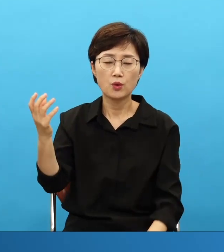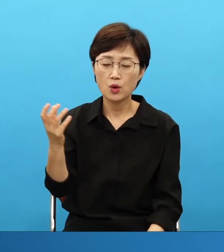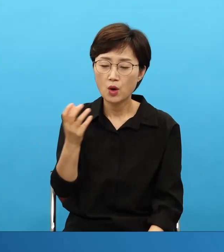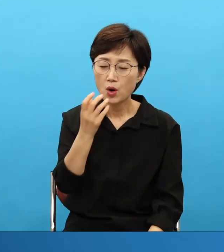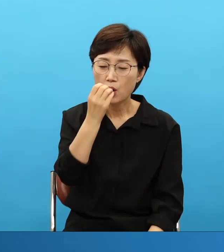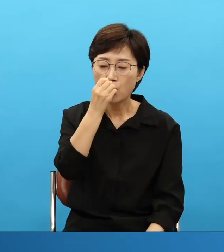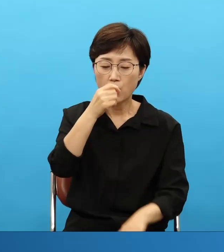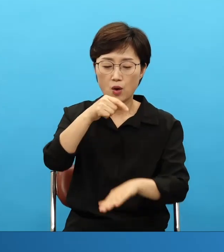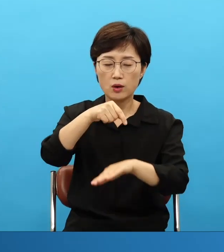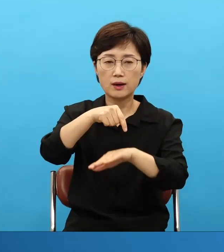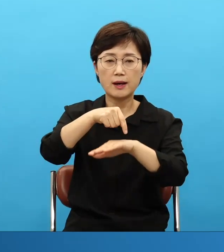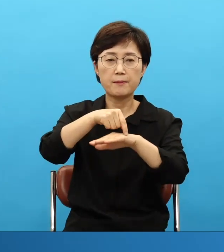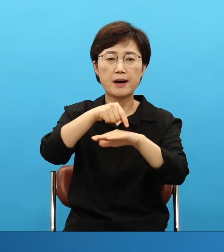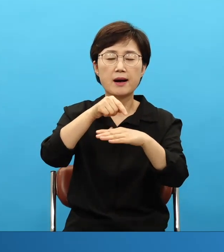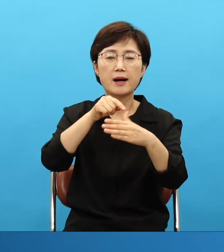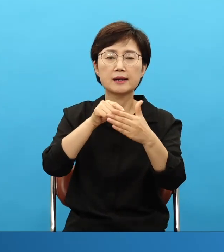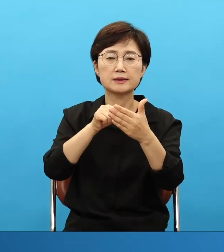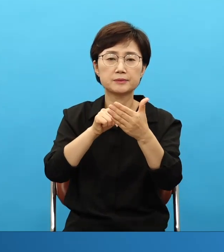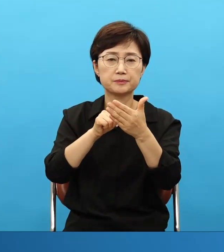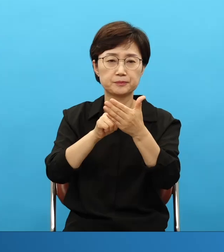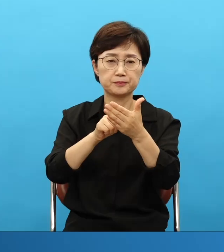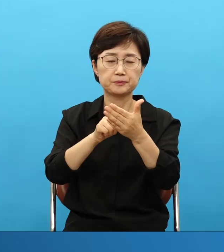내려주시고 거룩